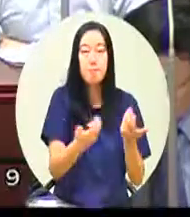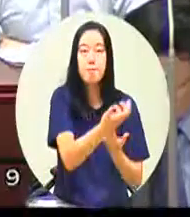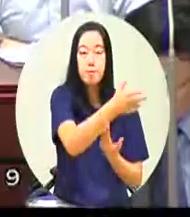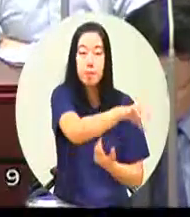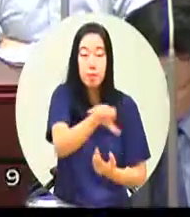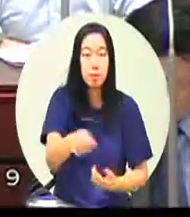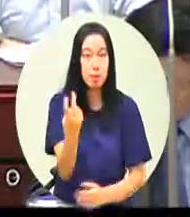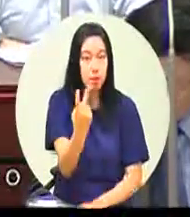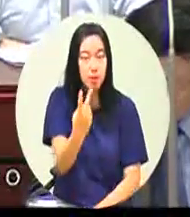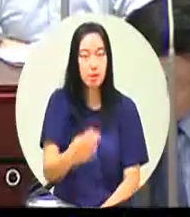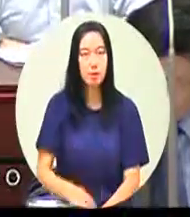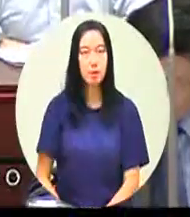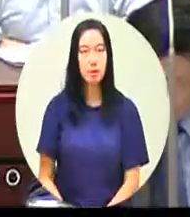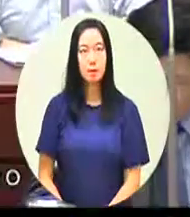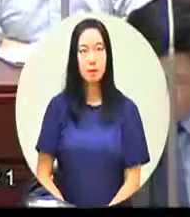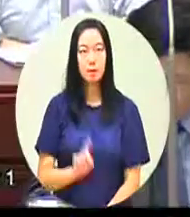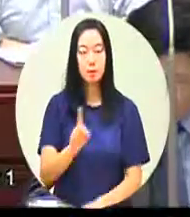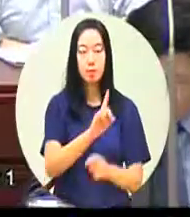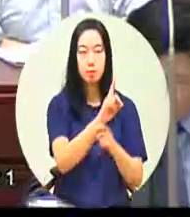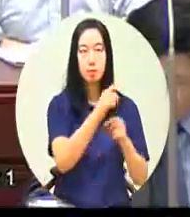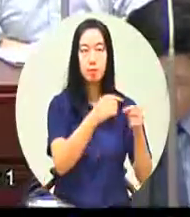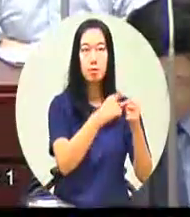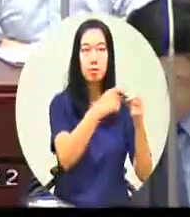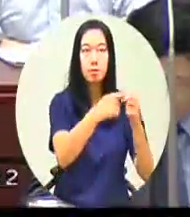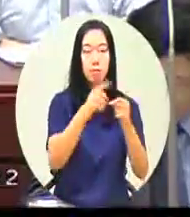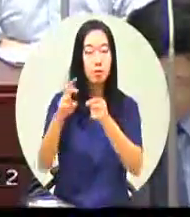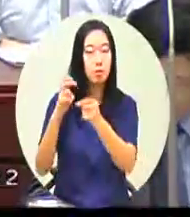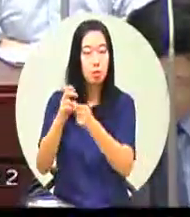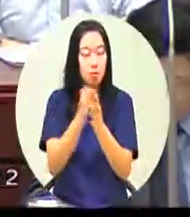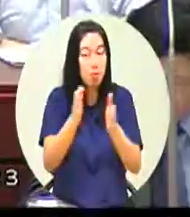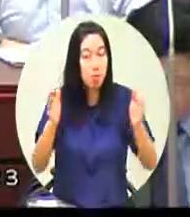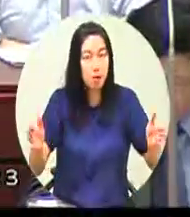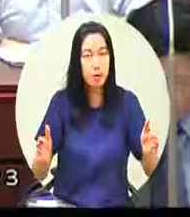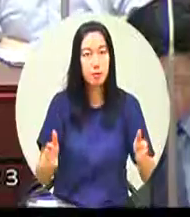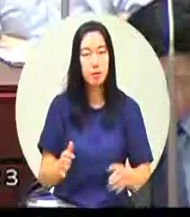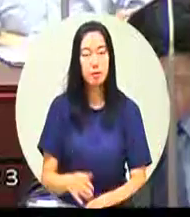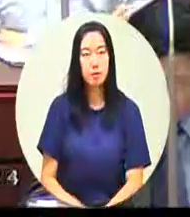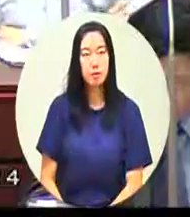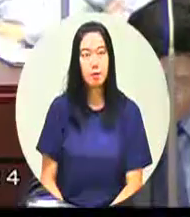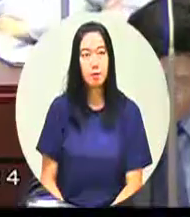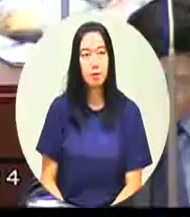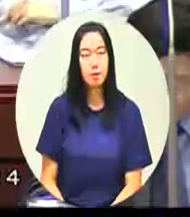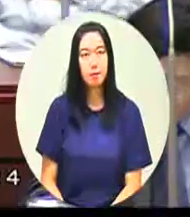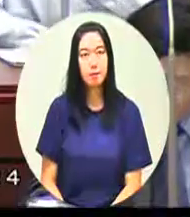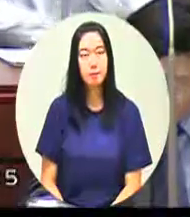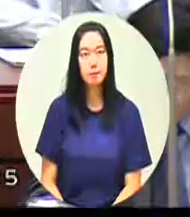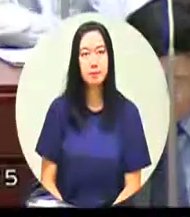说事实上在一到二十年这个部分到二十年的所在，那大概有